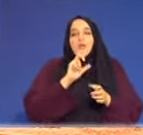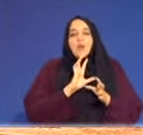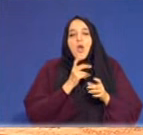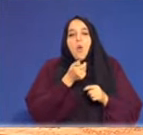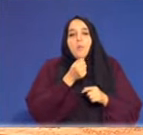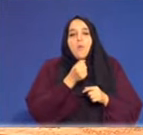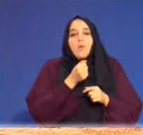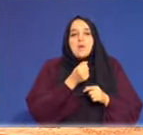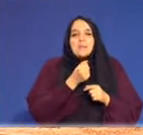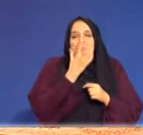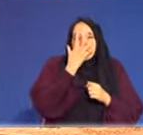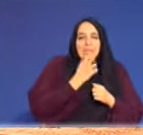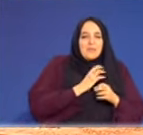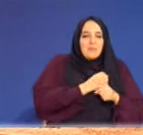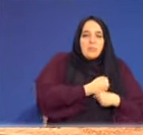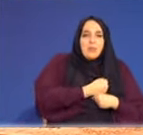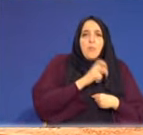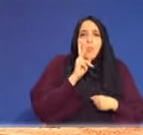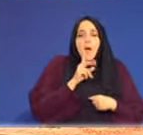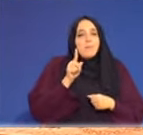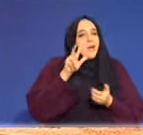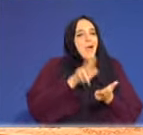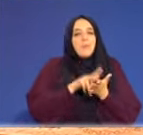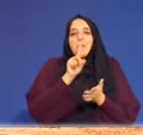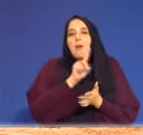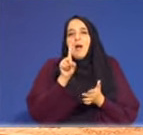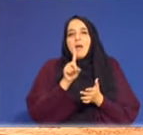تحترم الإجراءات، نعم. ولا هناك بعض الطرق